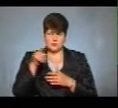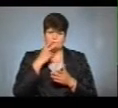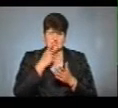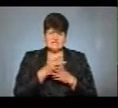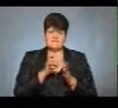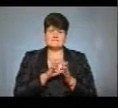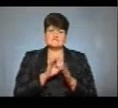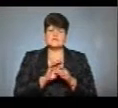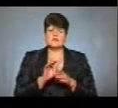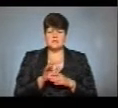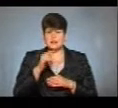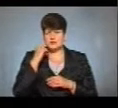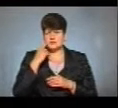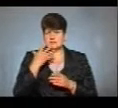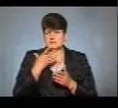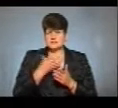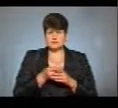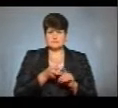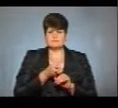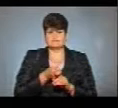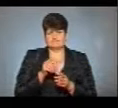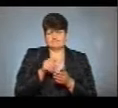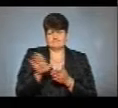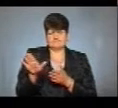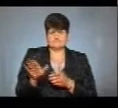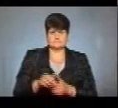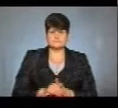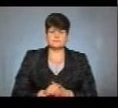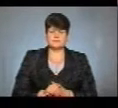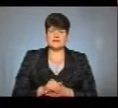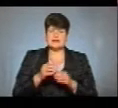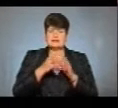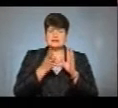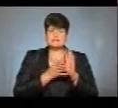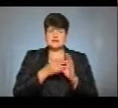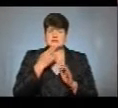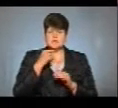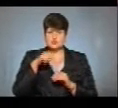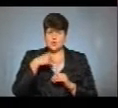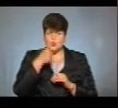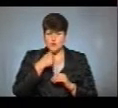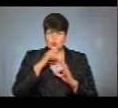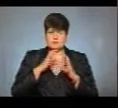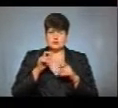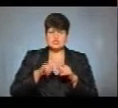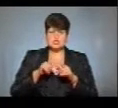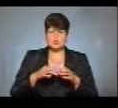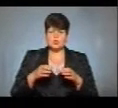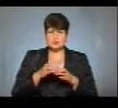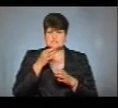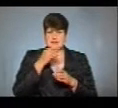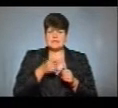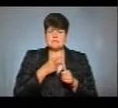виробника. Втім, Росія свою причетність до збиття літака відкинула. 19 червня цього року міжнародна слідча група назвала